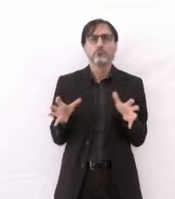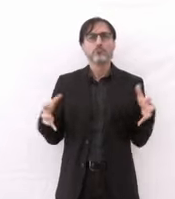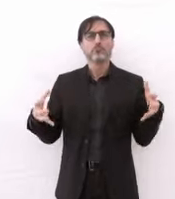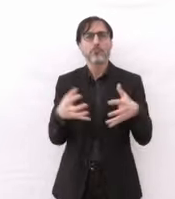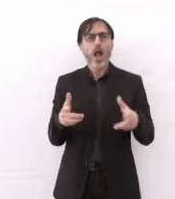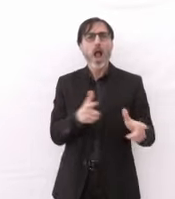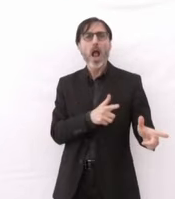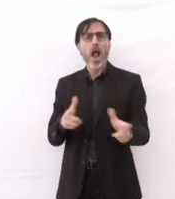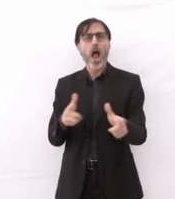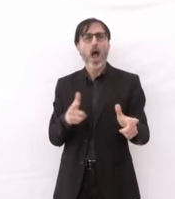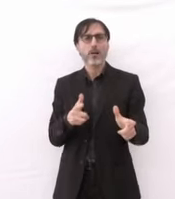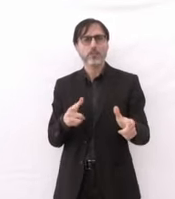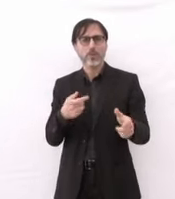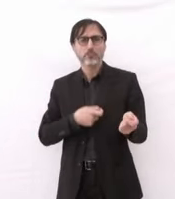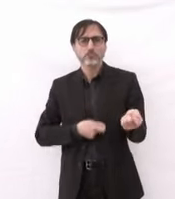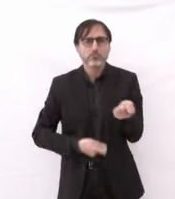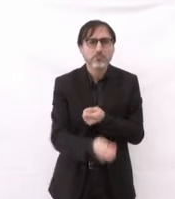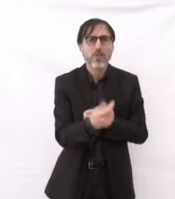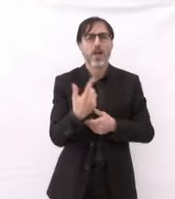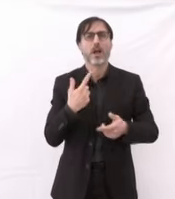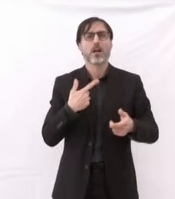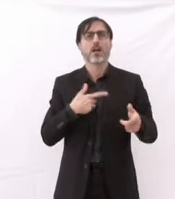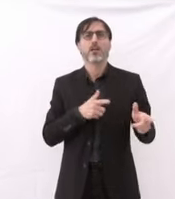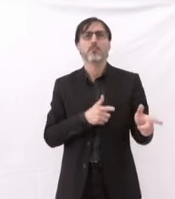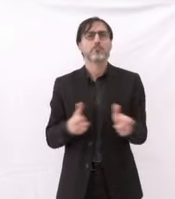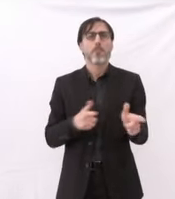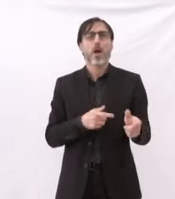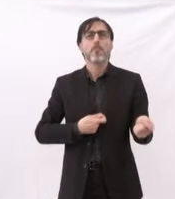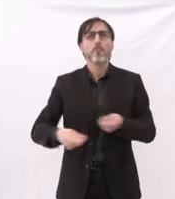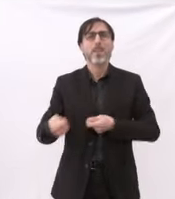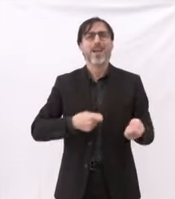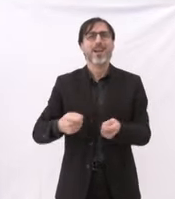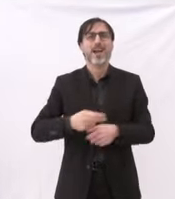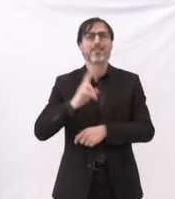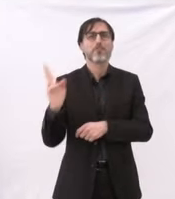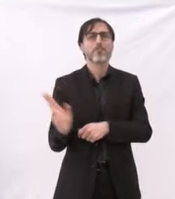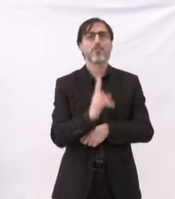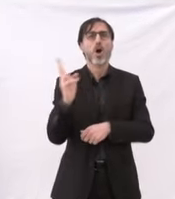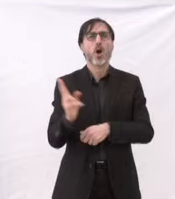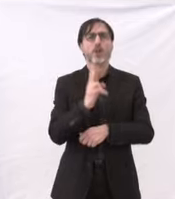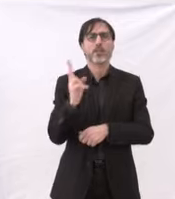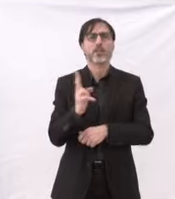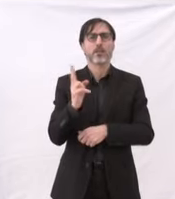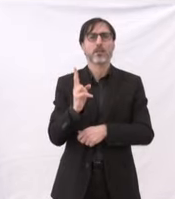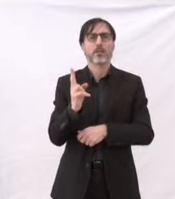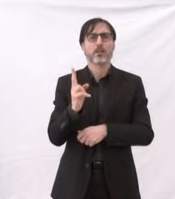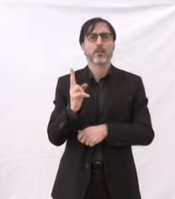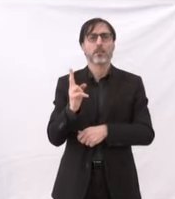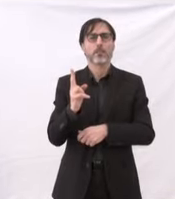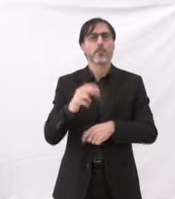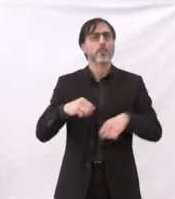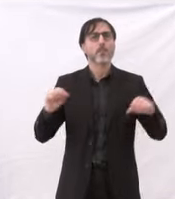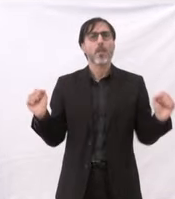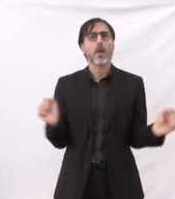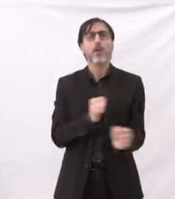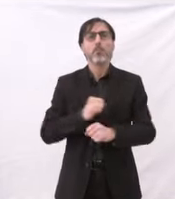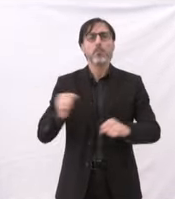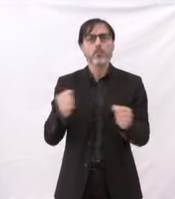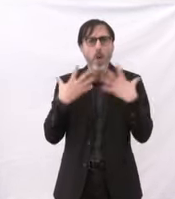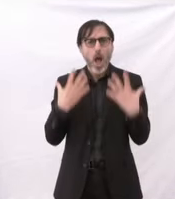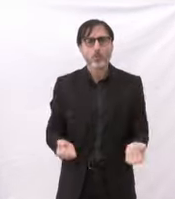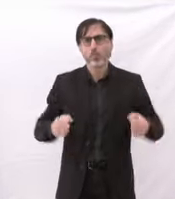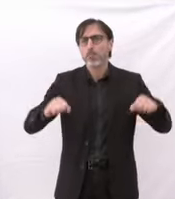le lobby delle armi e i mercanti delle morti, di morte. Non è possibile accettare tutto